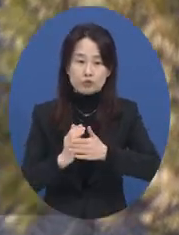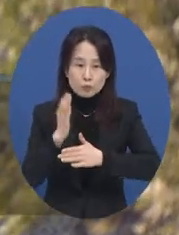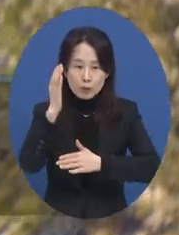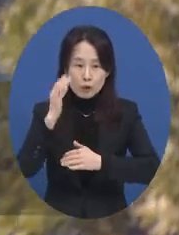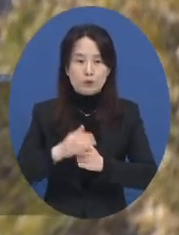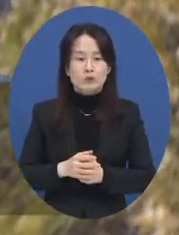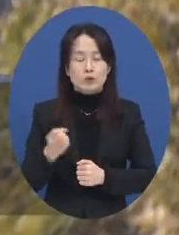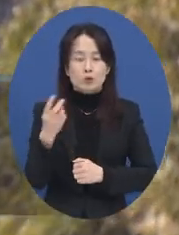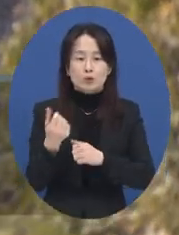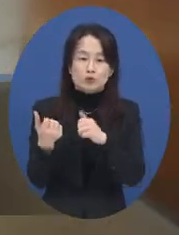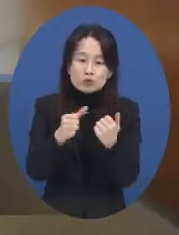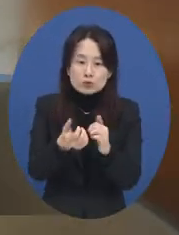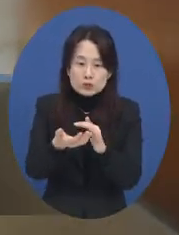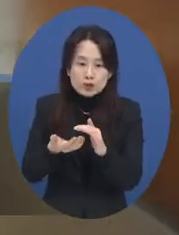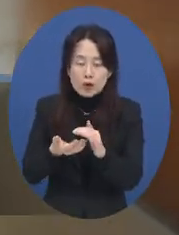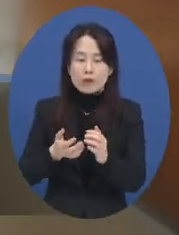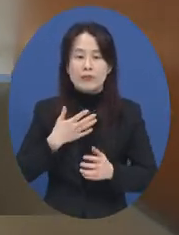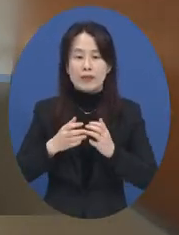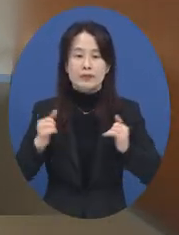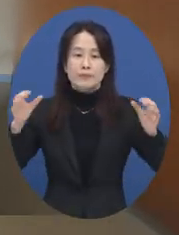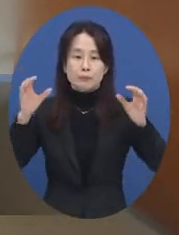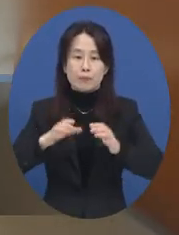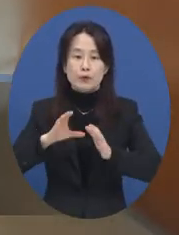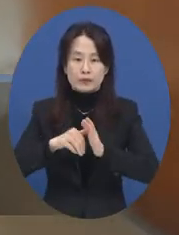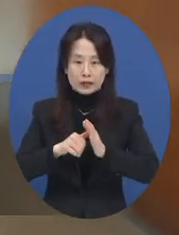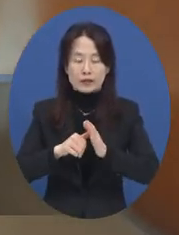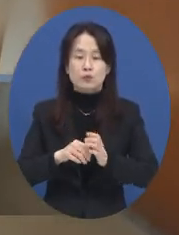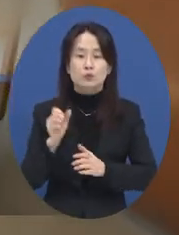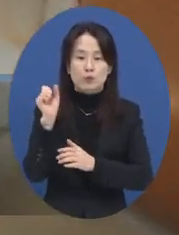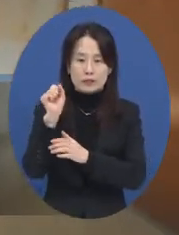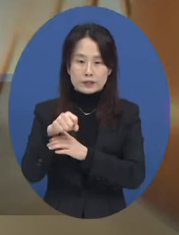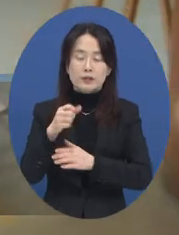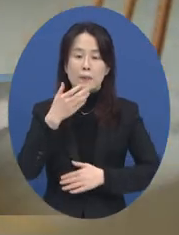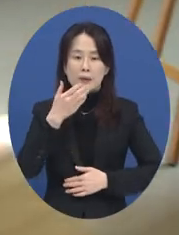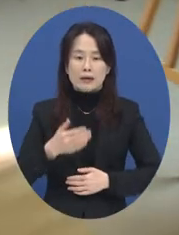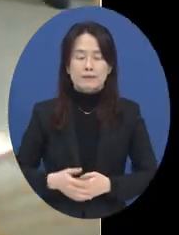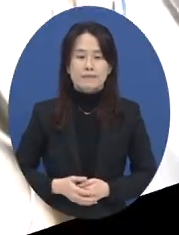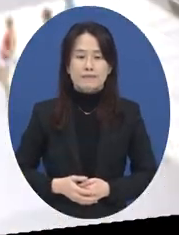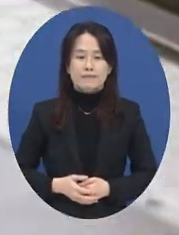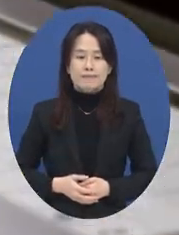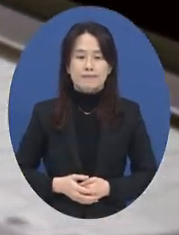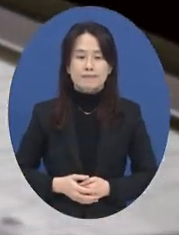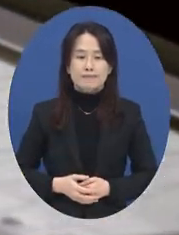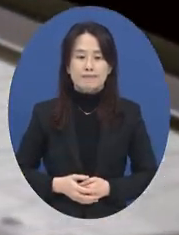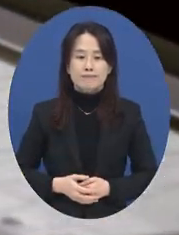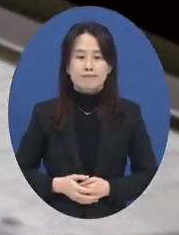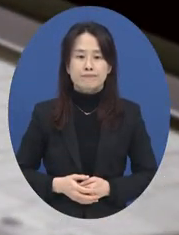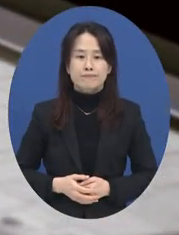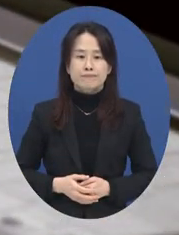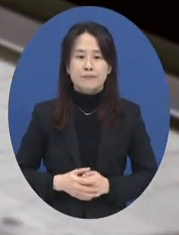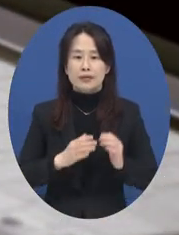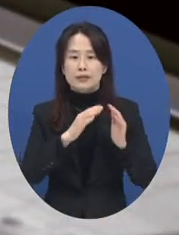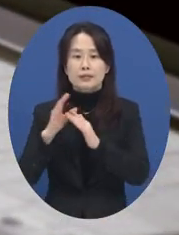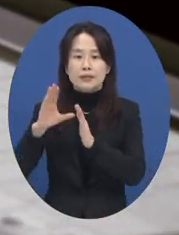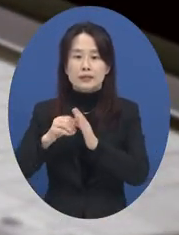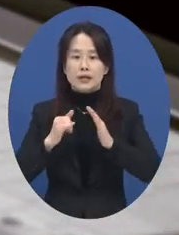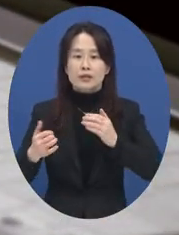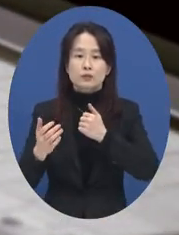또 임종을 위해 지인이 모이는 경우도 예외적으로 허용됩니다 아